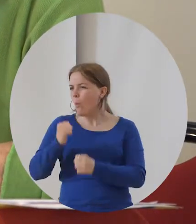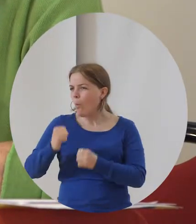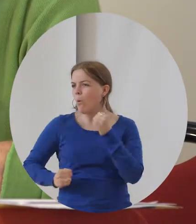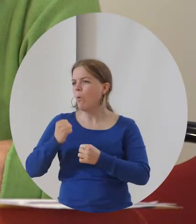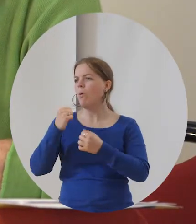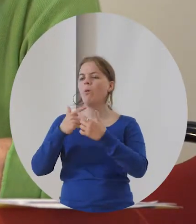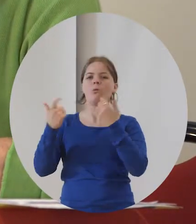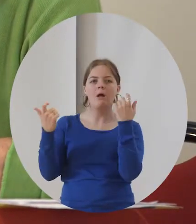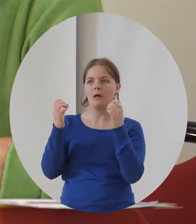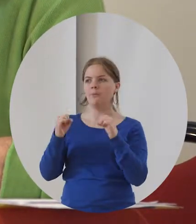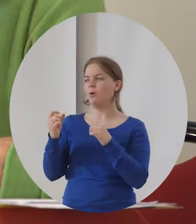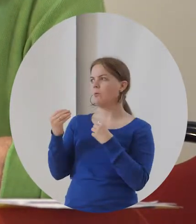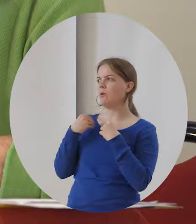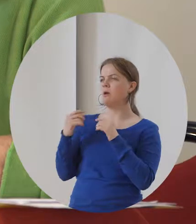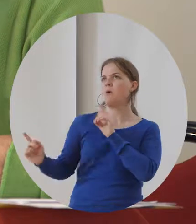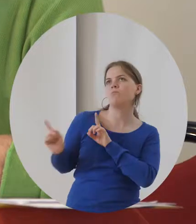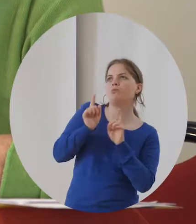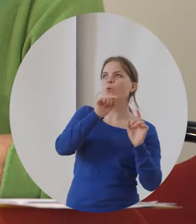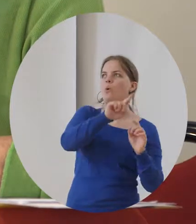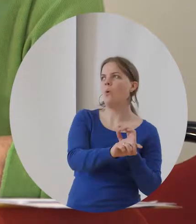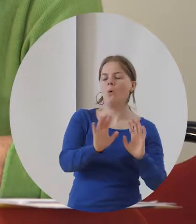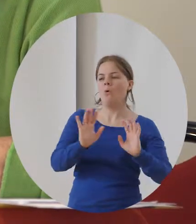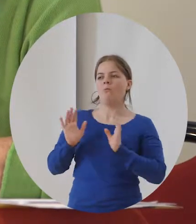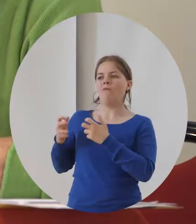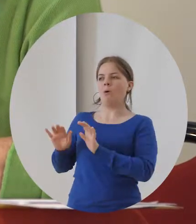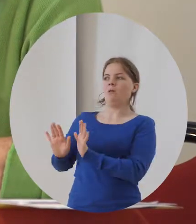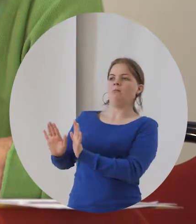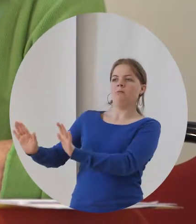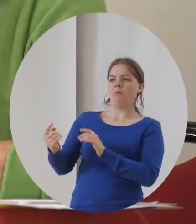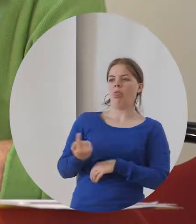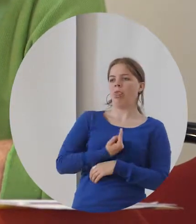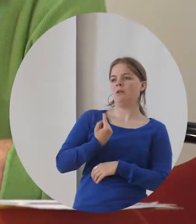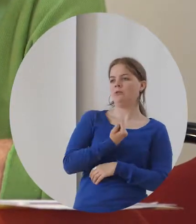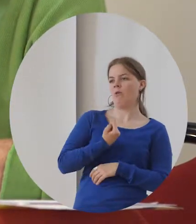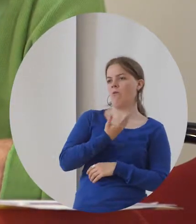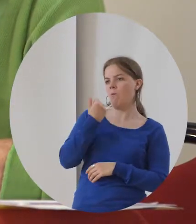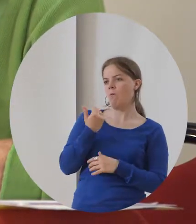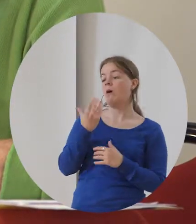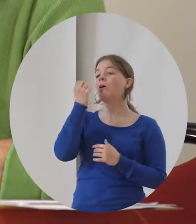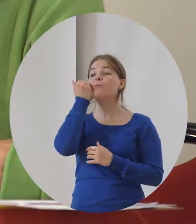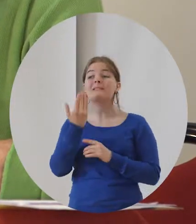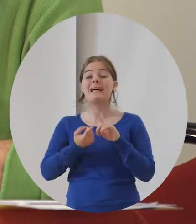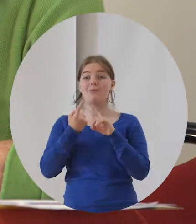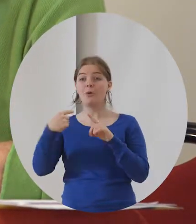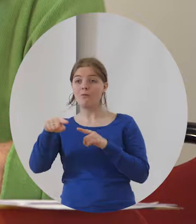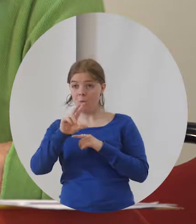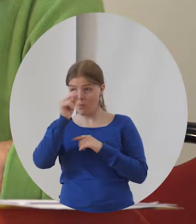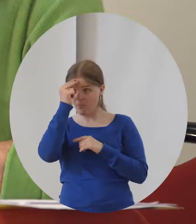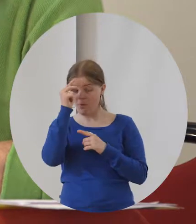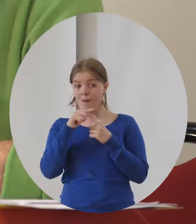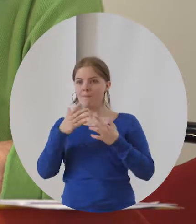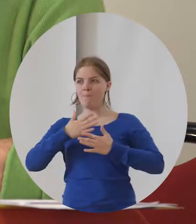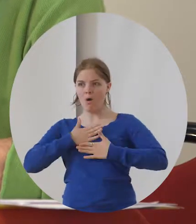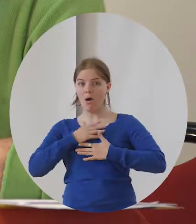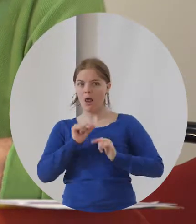qui pourraient éventuellement les bousculer. C'est pour ça que c'est important de bien être au courant du fait que cette peur, elle est